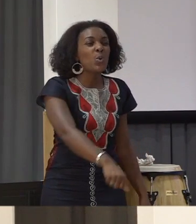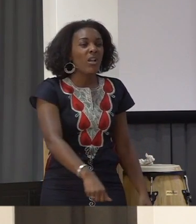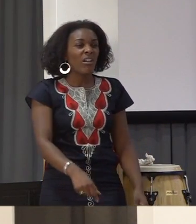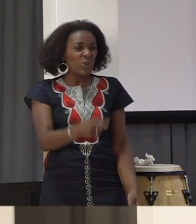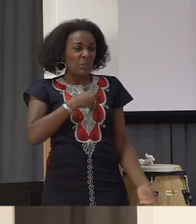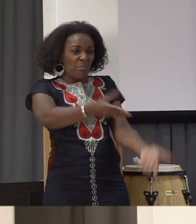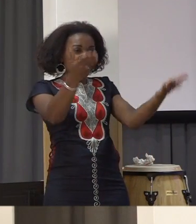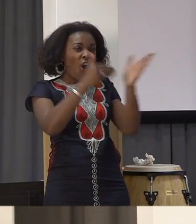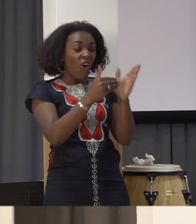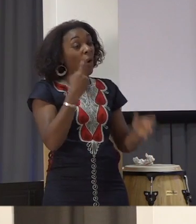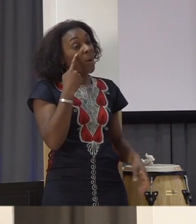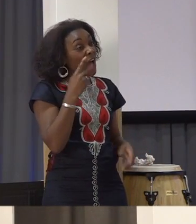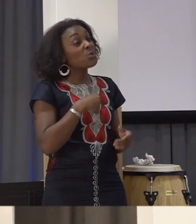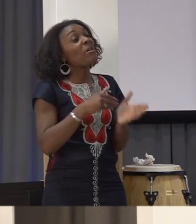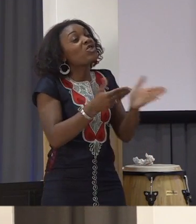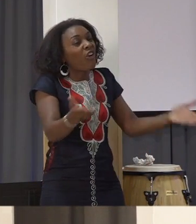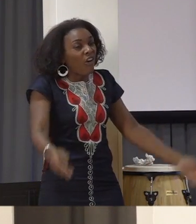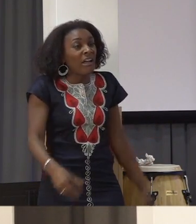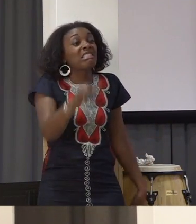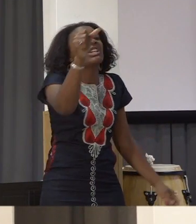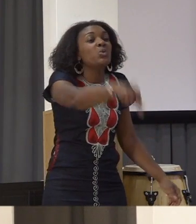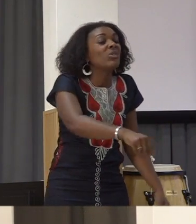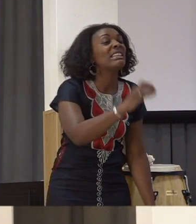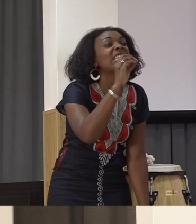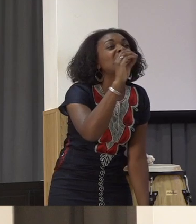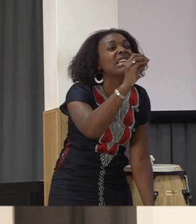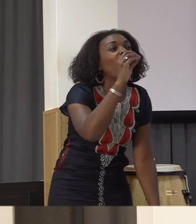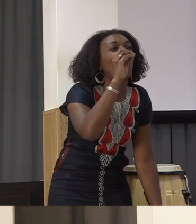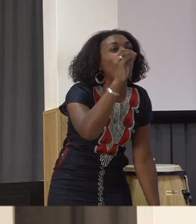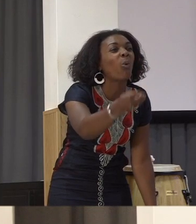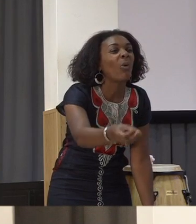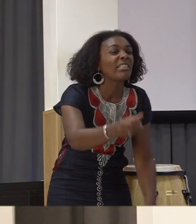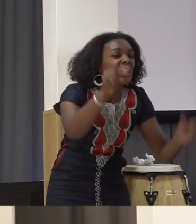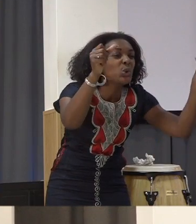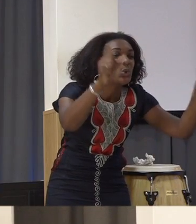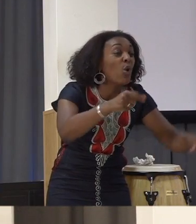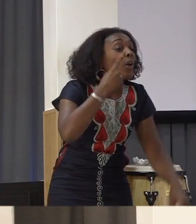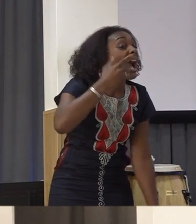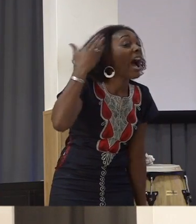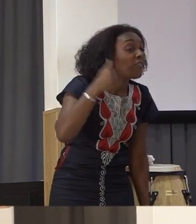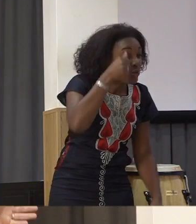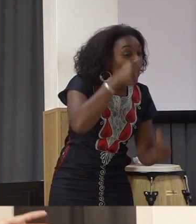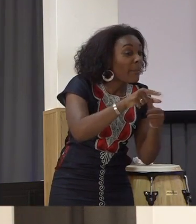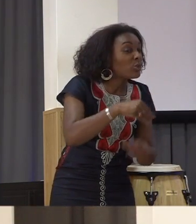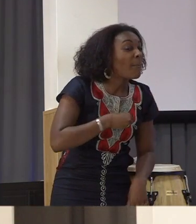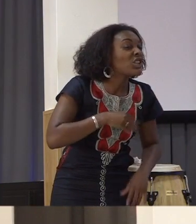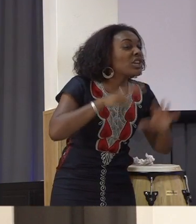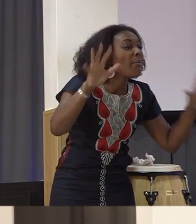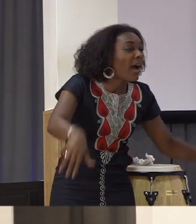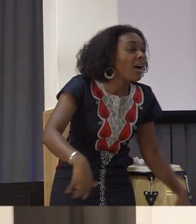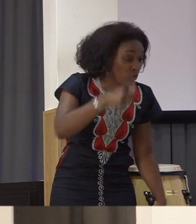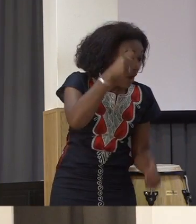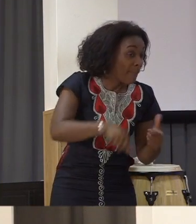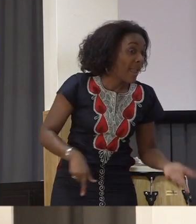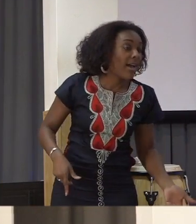pécheur, tu sers à rien, tu es nul, tu es un zéro, tu en manques rien. Rappelle-toi des péchés que tu as commis il y a 15, 20 ans, 40 ans en arrière.